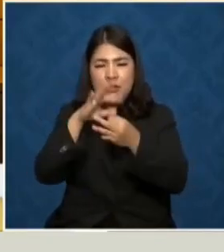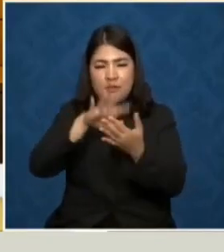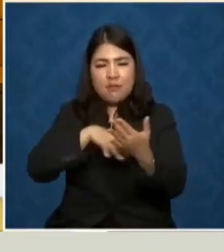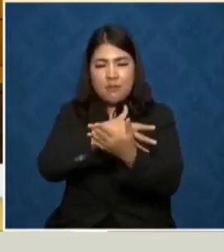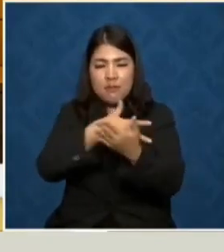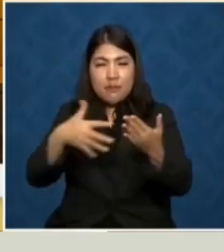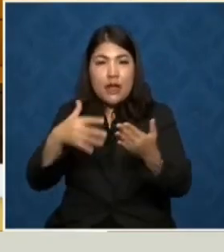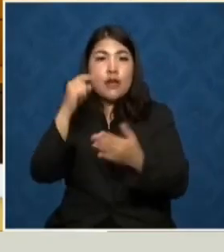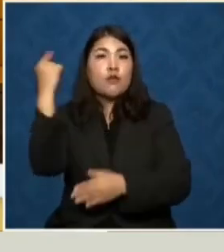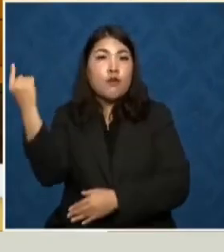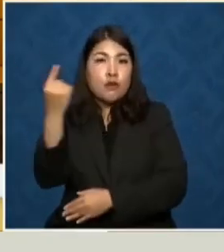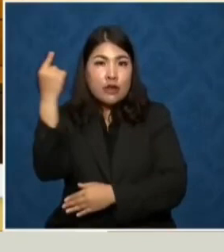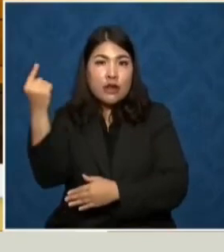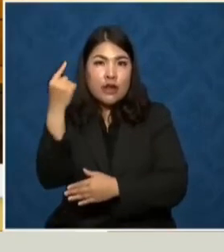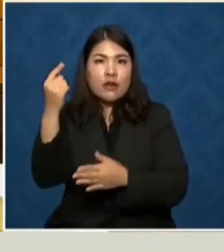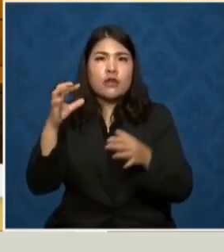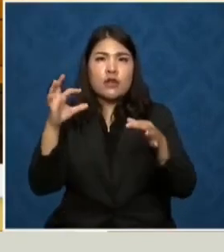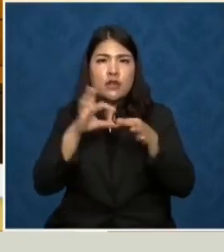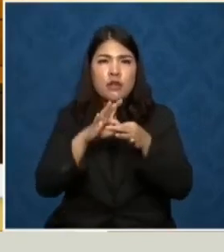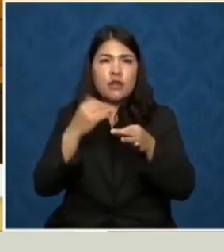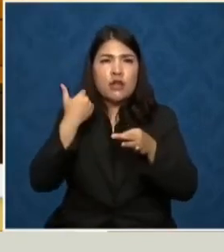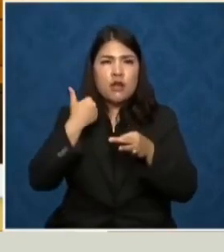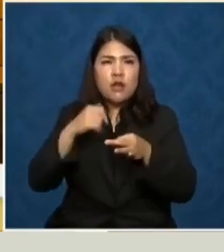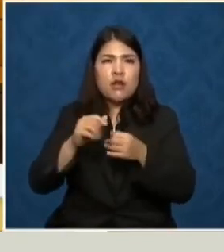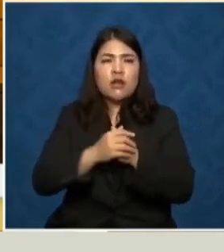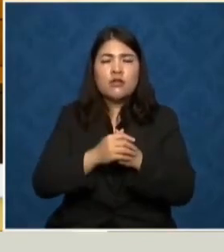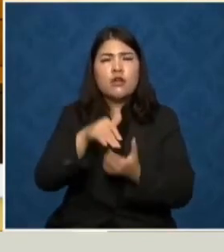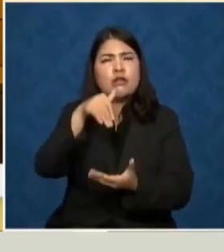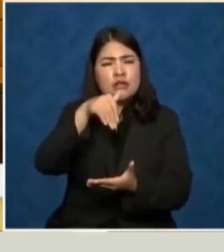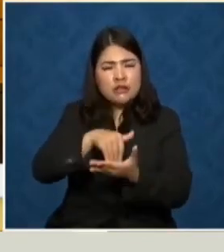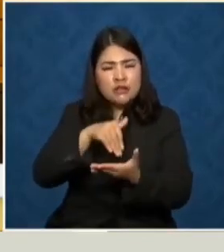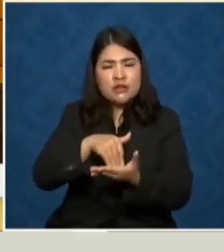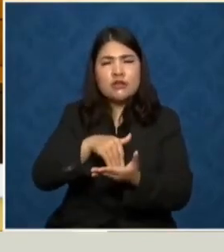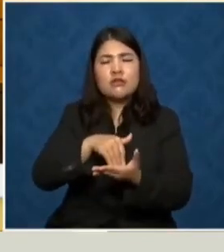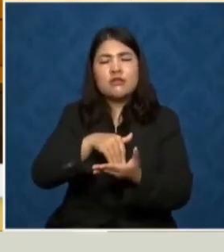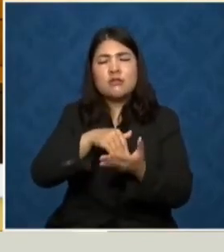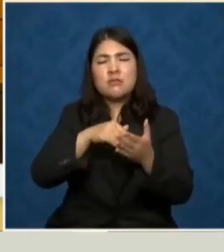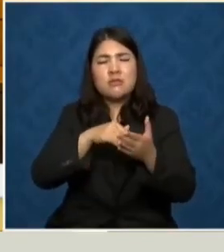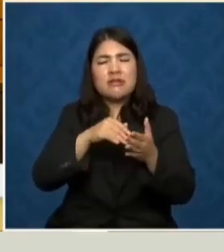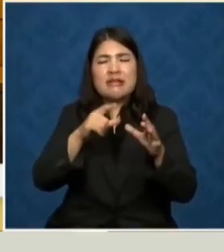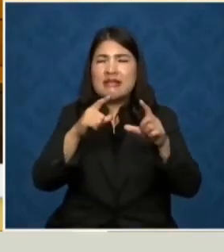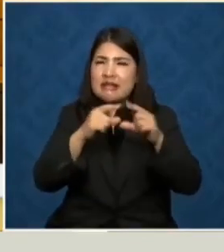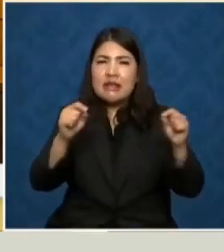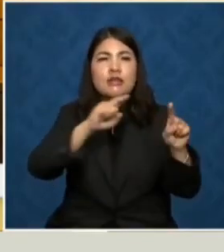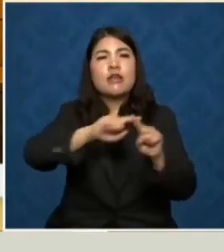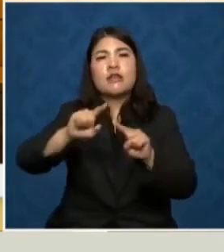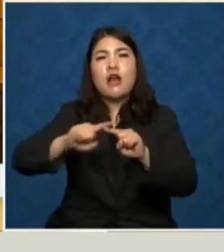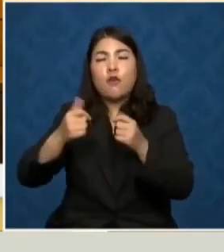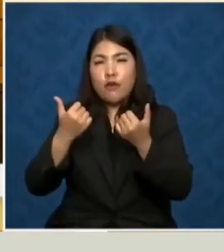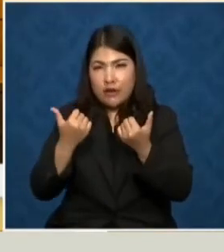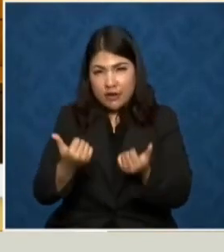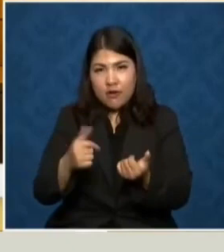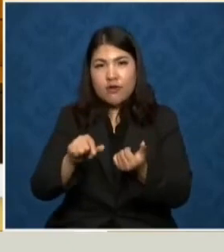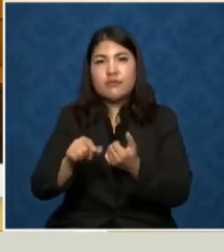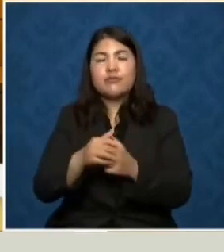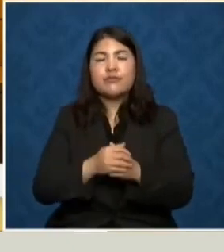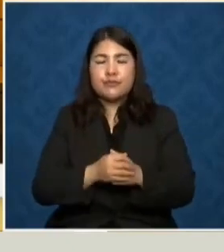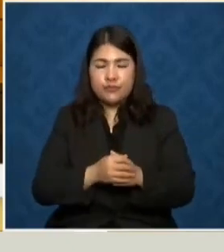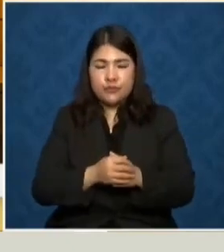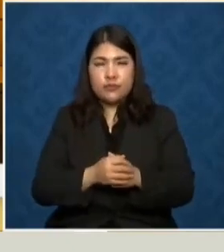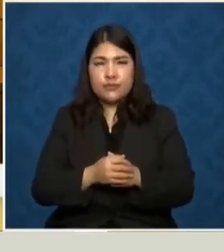ที่ยวนะครับเรื่องของ Financial Center นะครับเรื่องของ Wellnessต่างๆเหล่านี้ก็กำลังจะทยอยออกมานะครับ